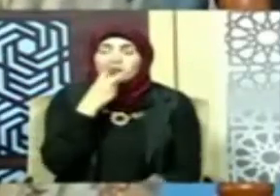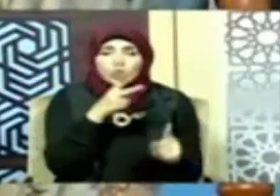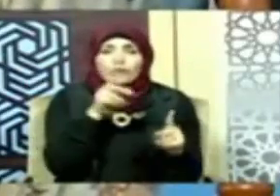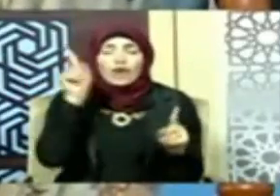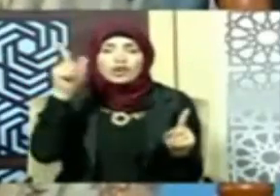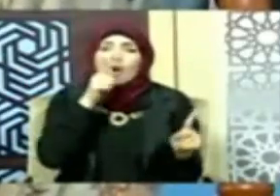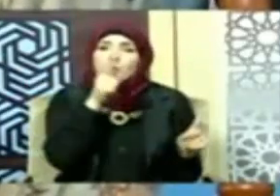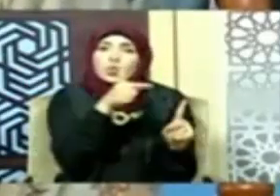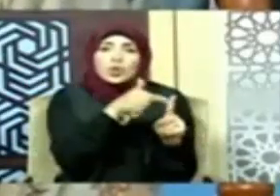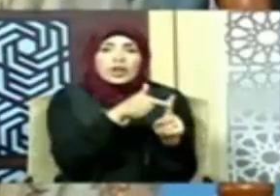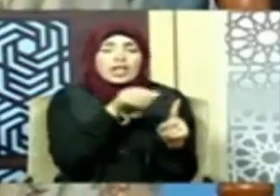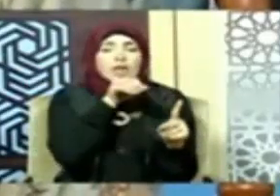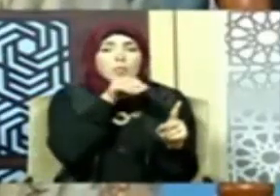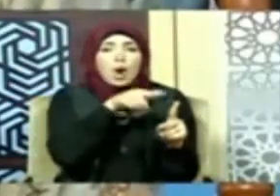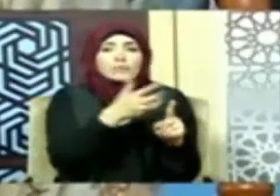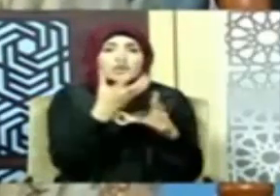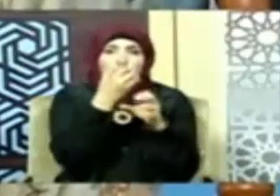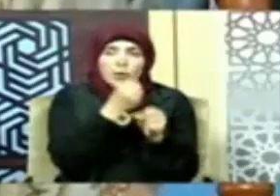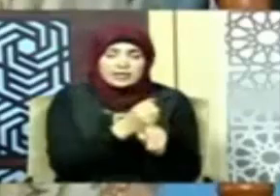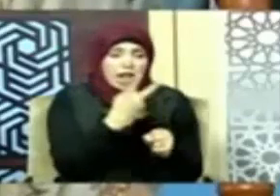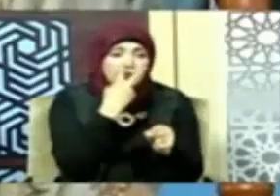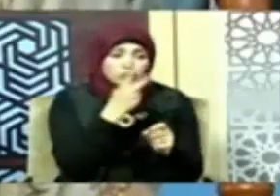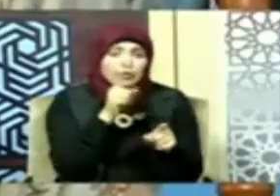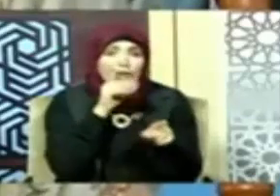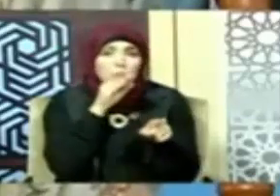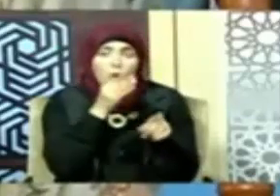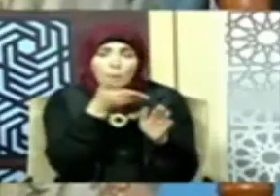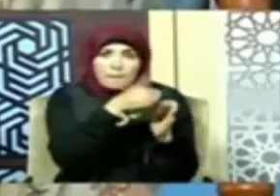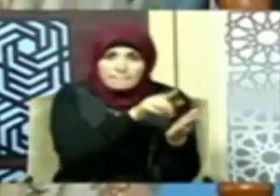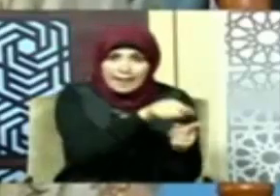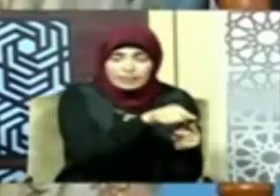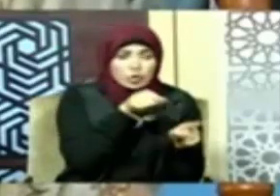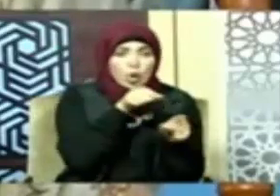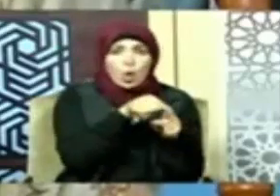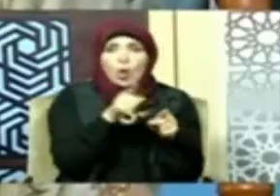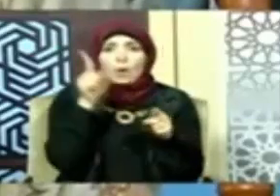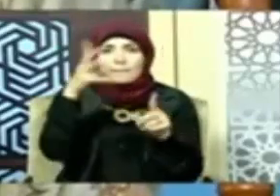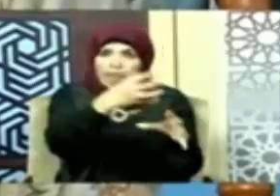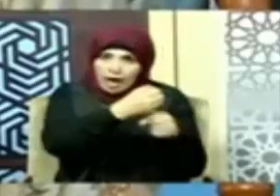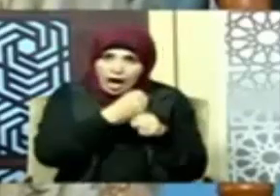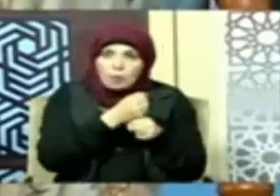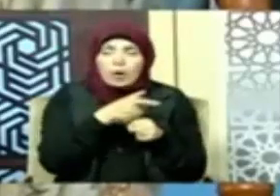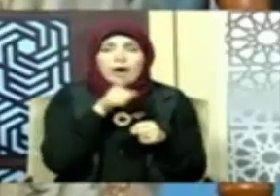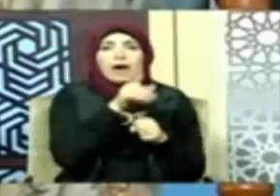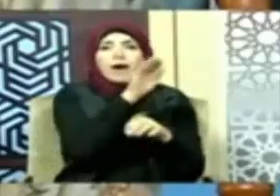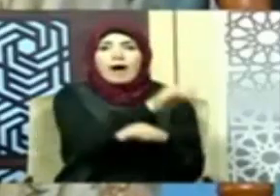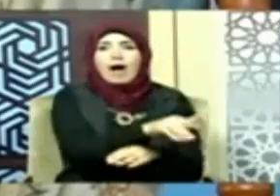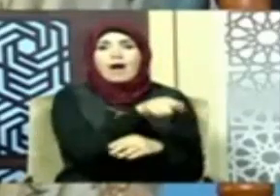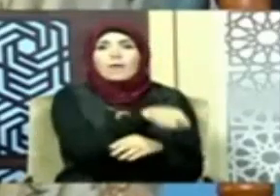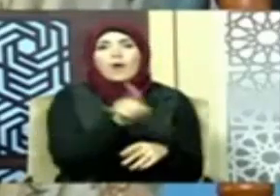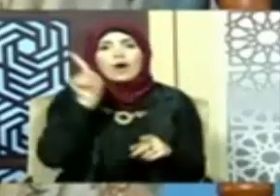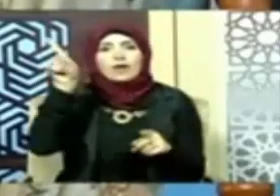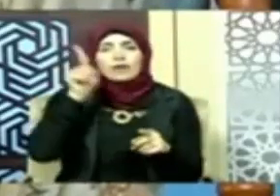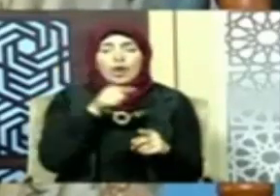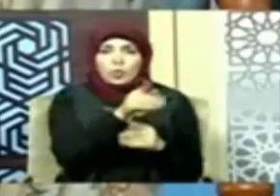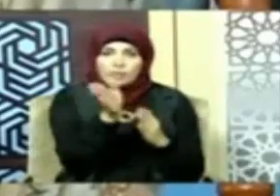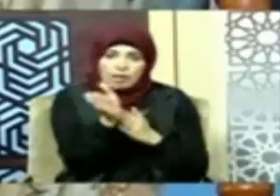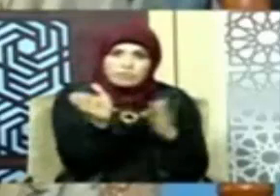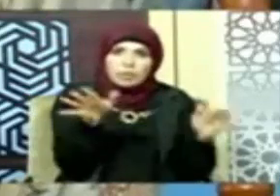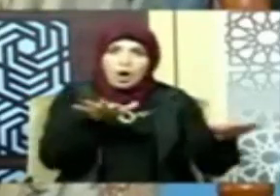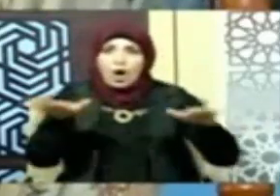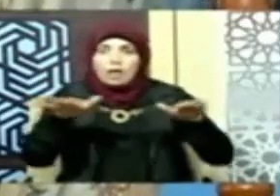فآوى ووجدك ضالا فهدى ووجدك عائلا